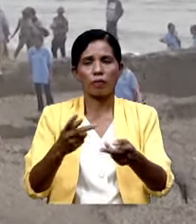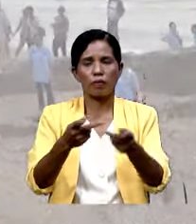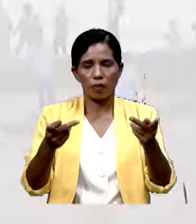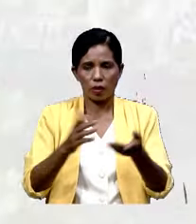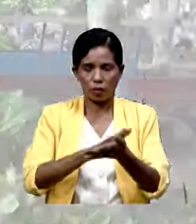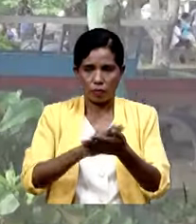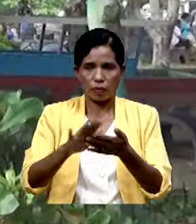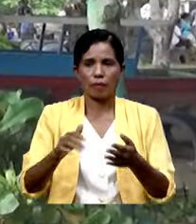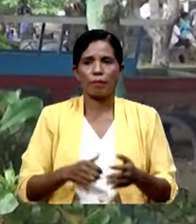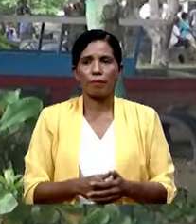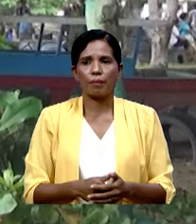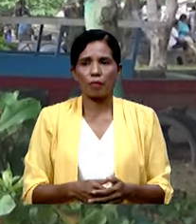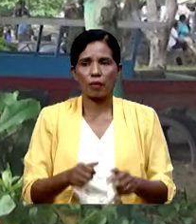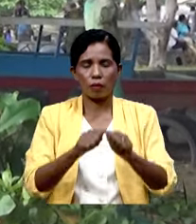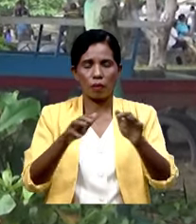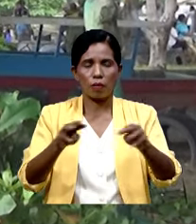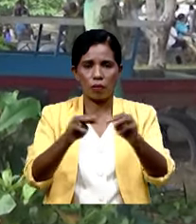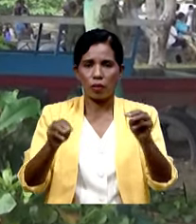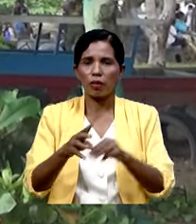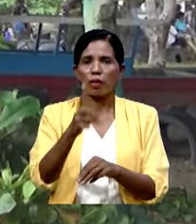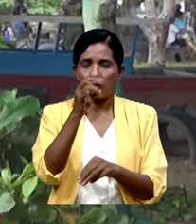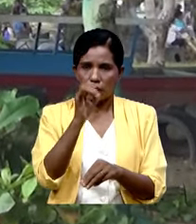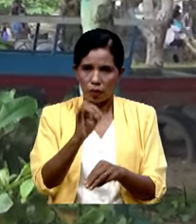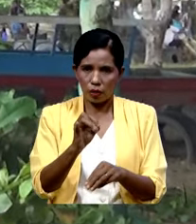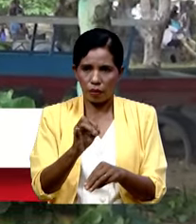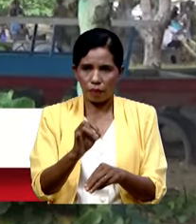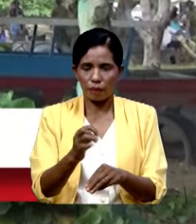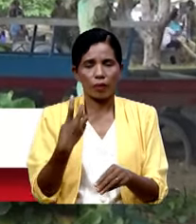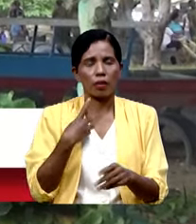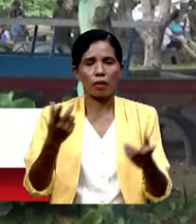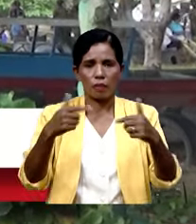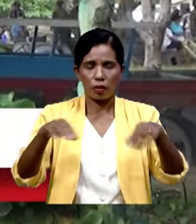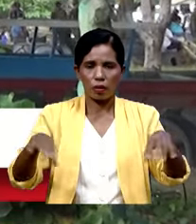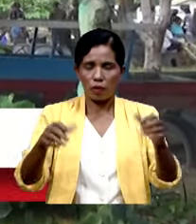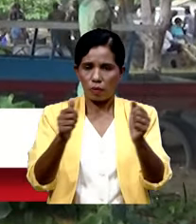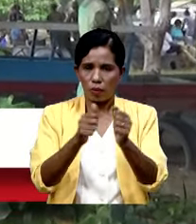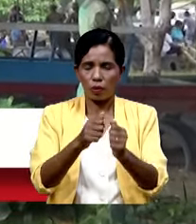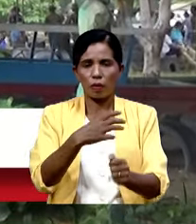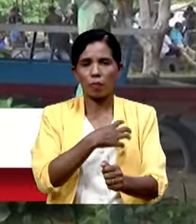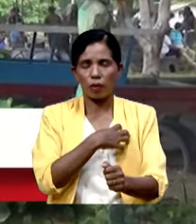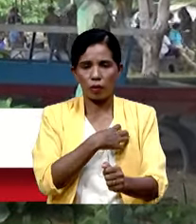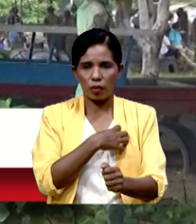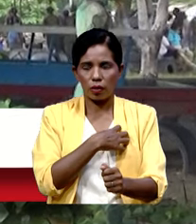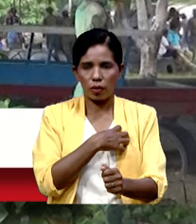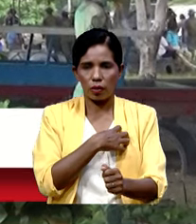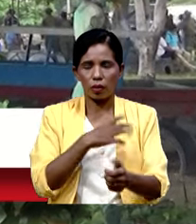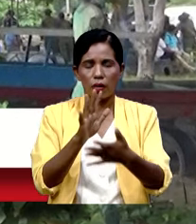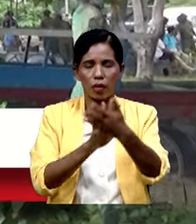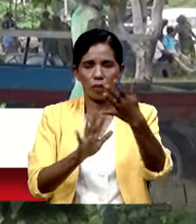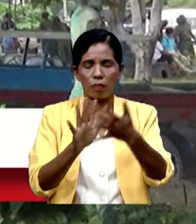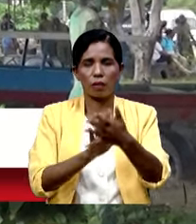lebe koyu si administrasi komunitas dile. Kita mai sih bisa mau tuh pentili, hari kemera lorong ba pentili